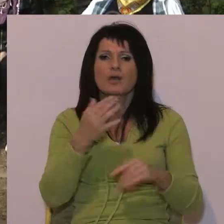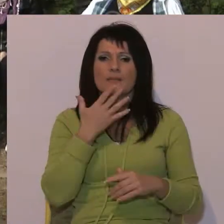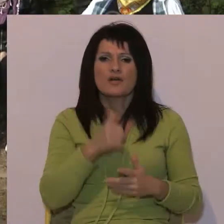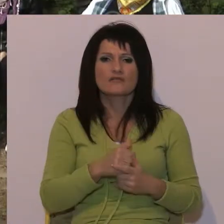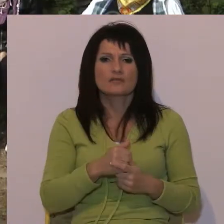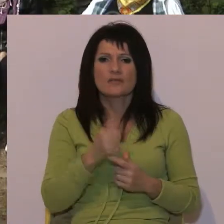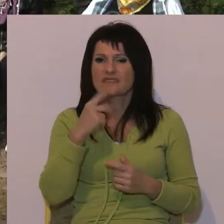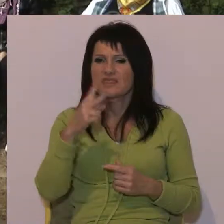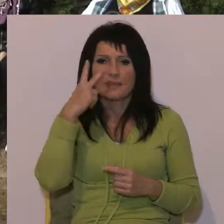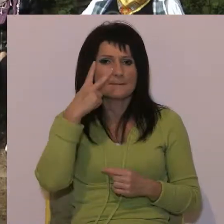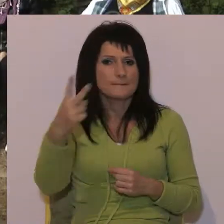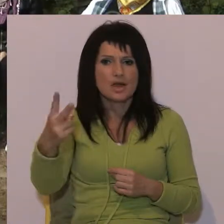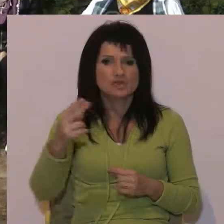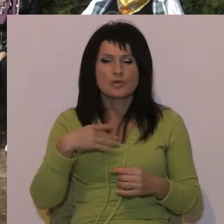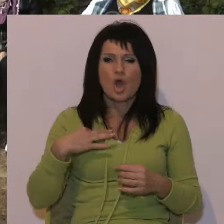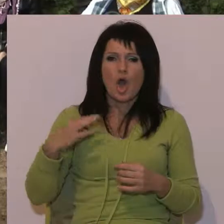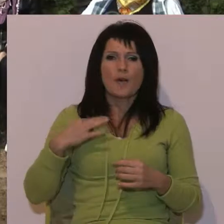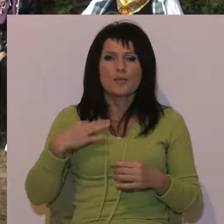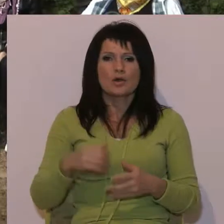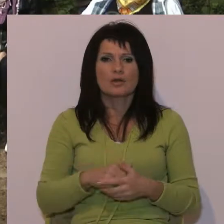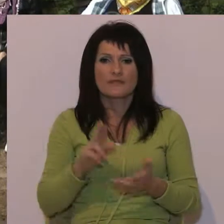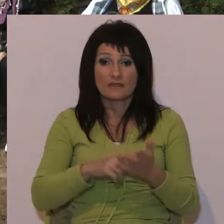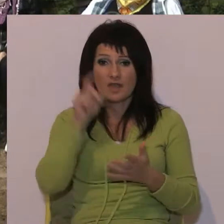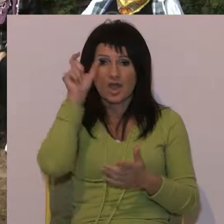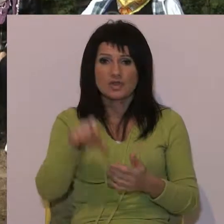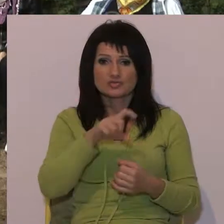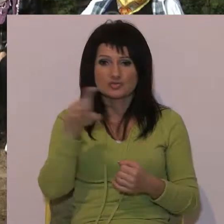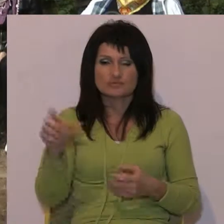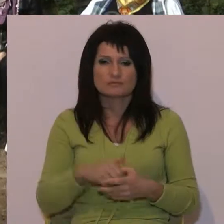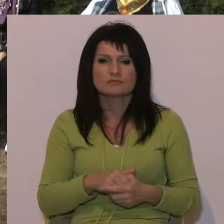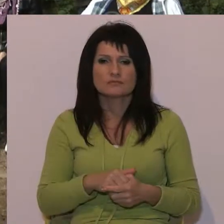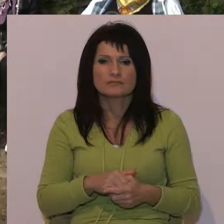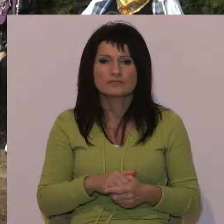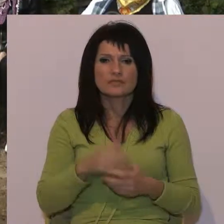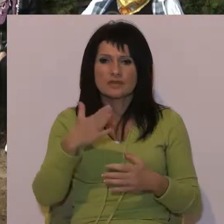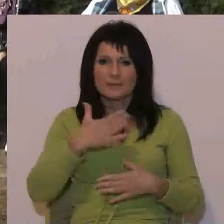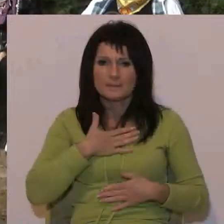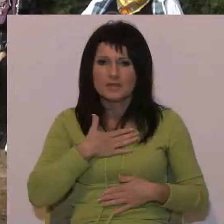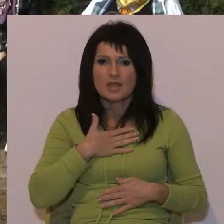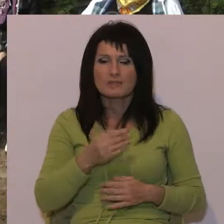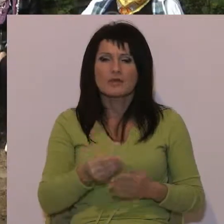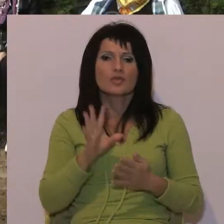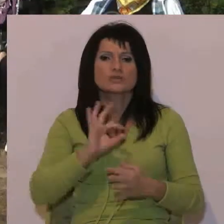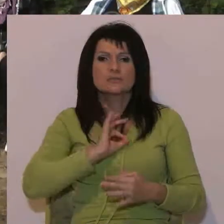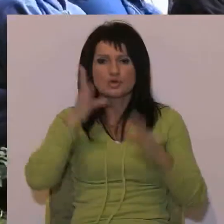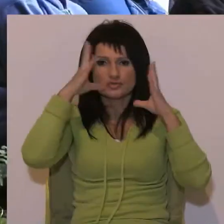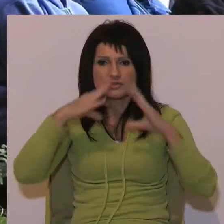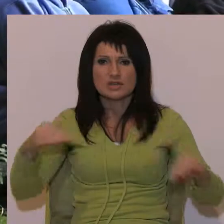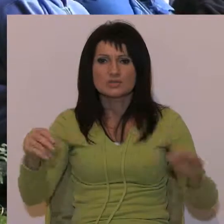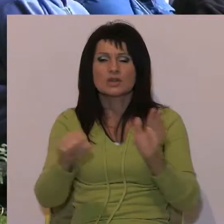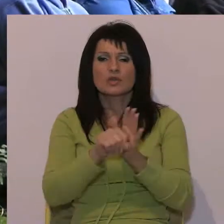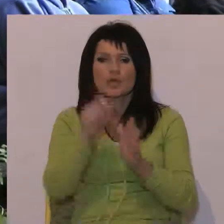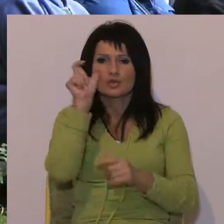Nie patrzmy obojętnie na krzyże. Miejmy, drodzy moi, szacunek do